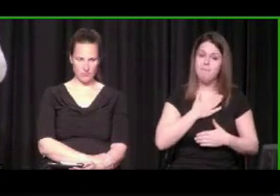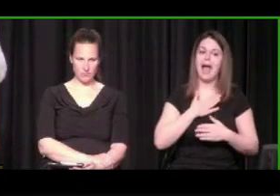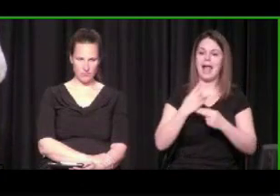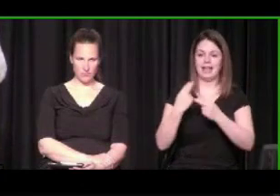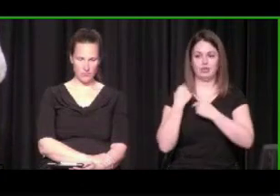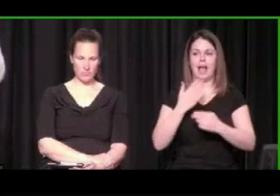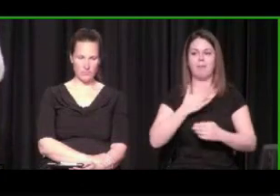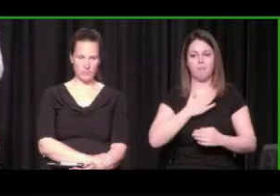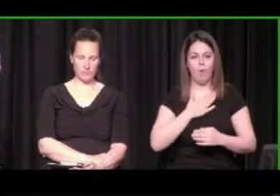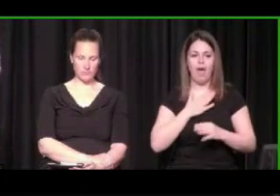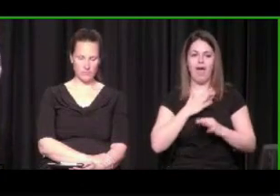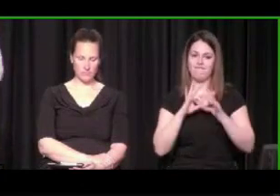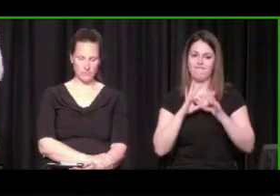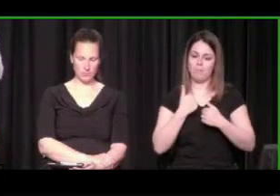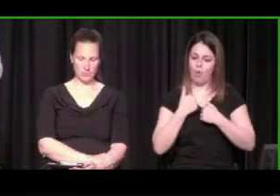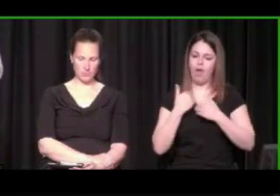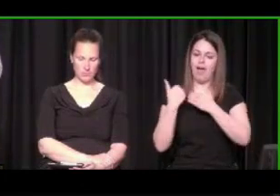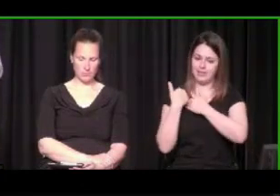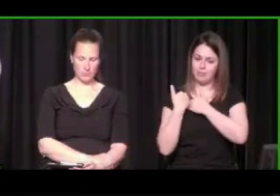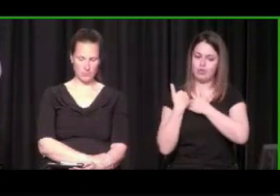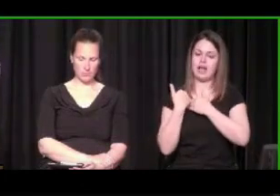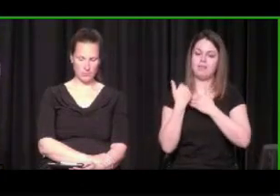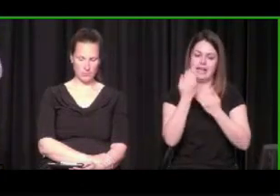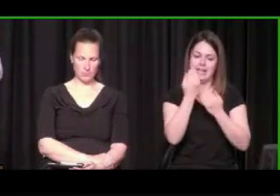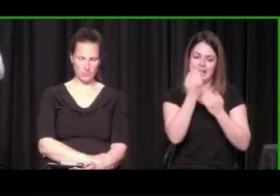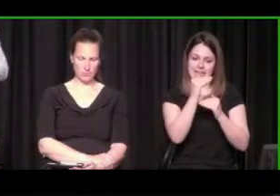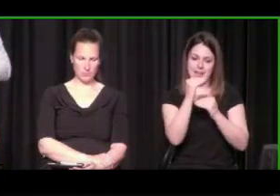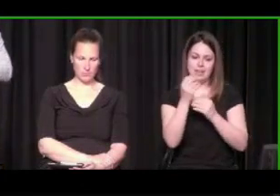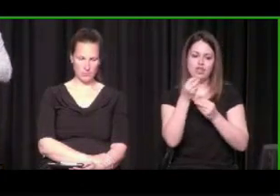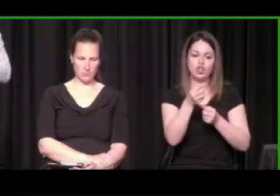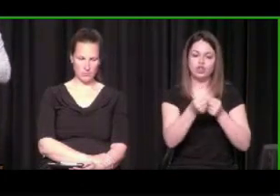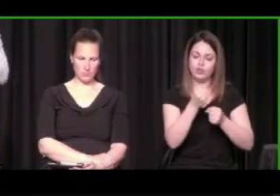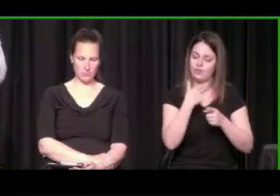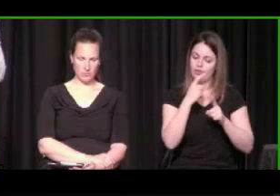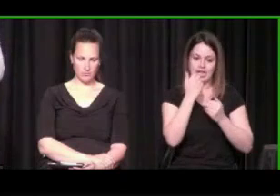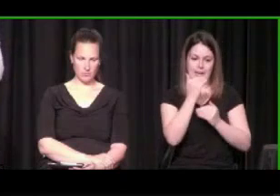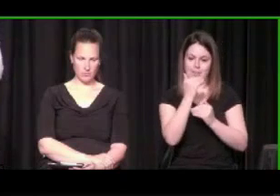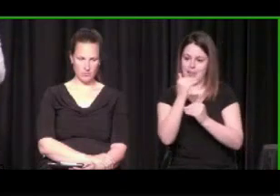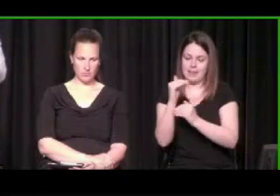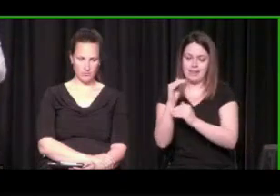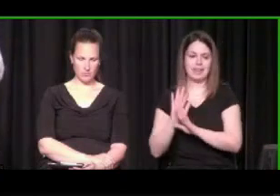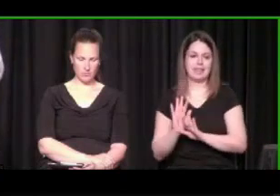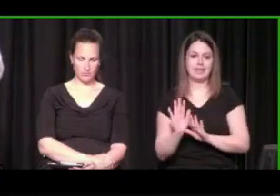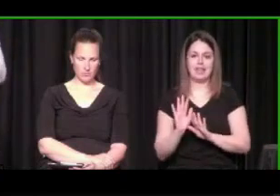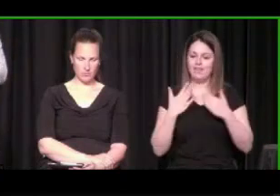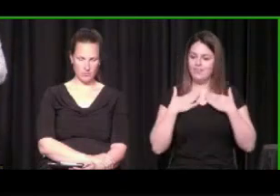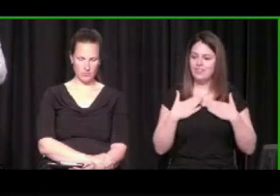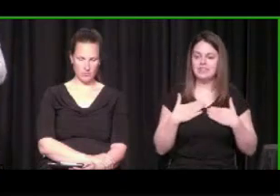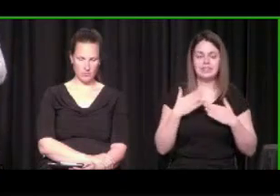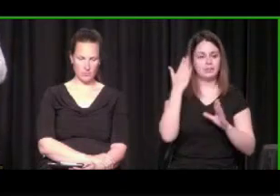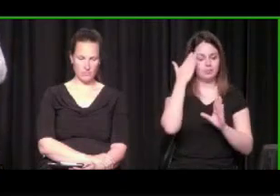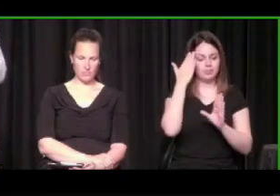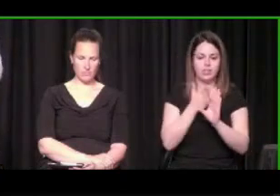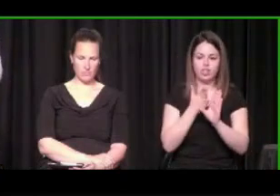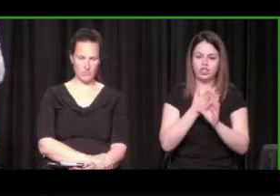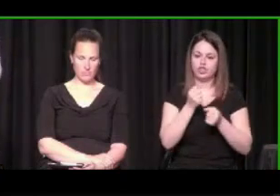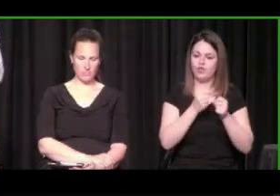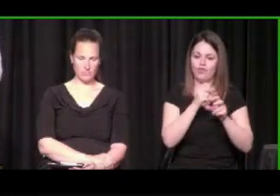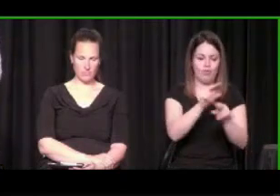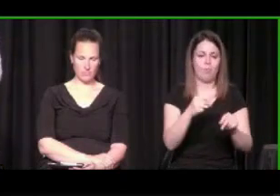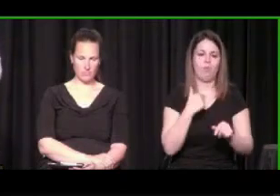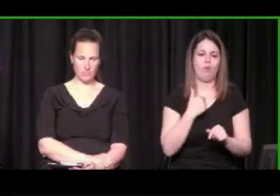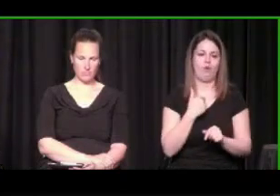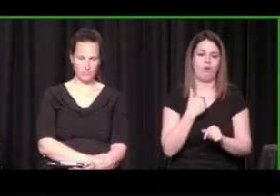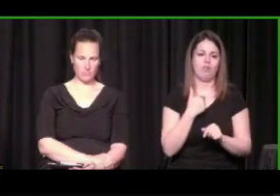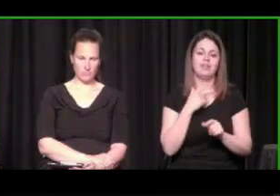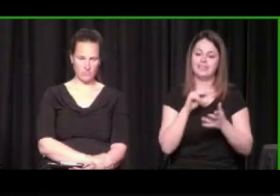responsabilité à moi comme famille de limiter toutes les situations de souffrance qu'elle pourrait vivre, que ce soit physique ou psychologique. Donc, je peux